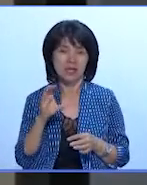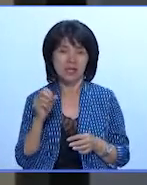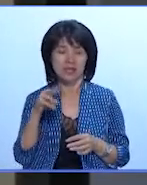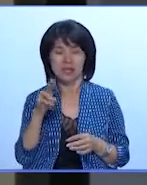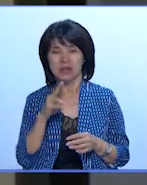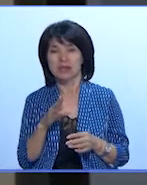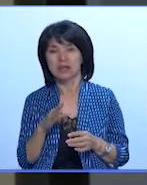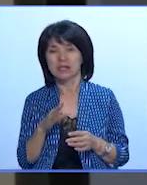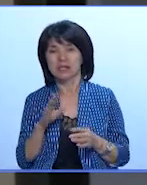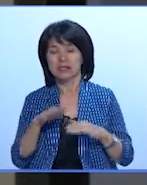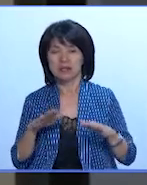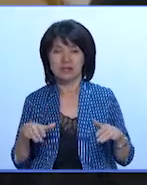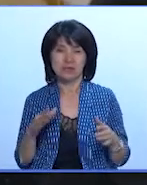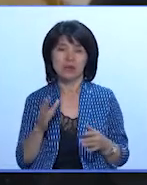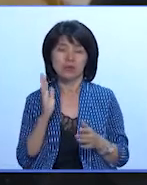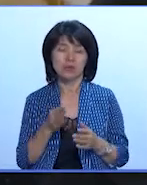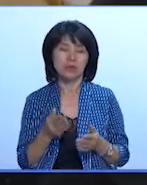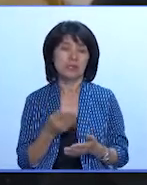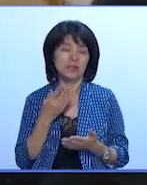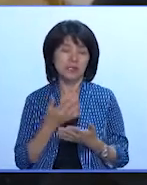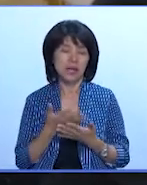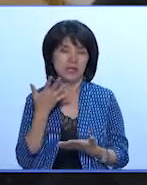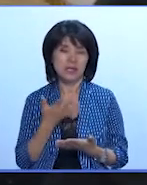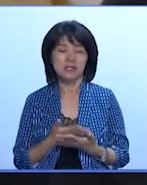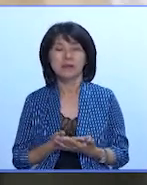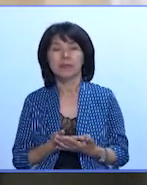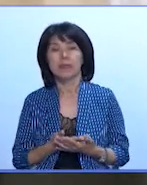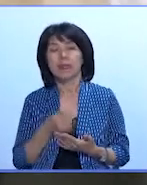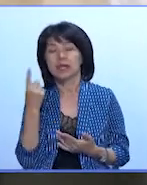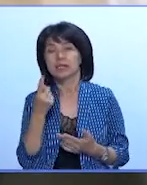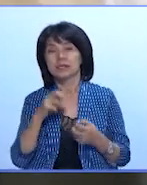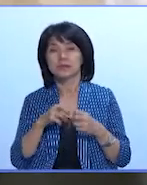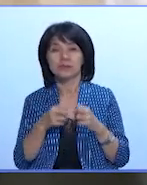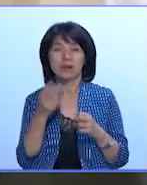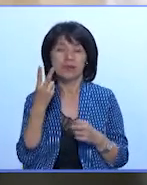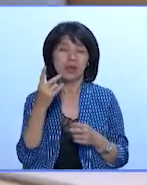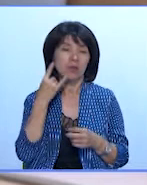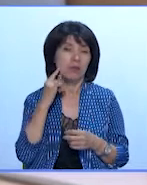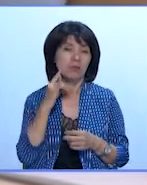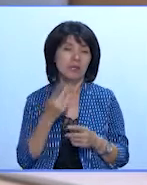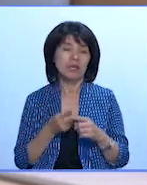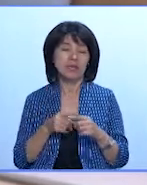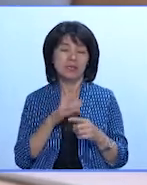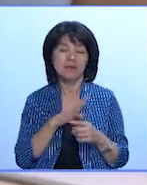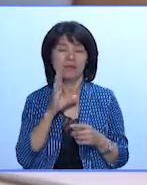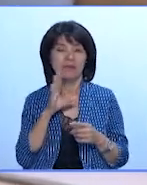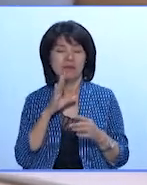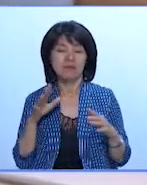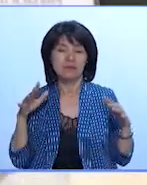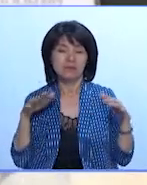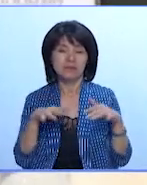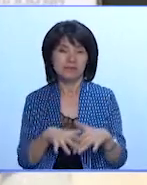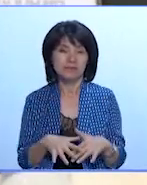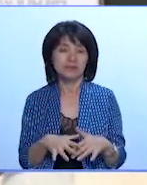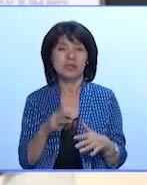он у меня один из проблемных вопросов 2 павлодара это подтопление домов грунтовыми водами чтобы